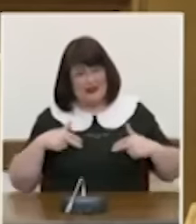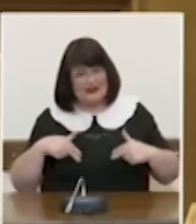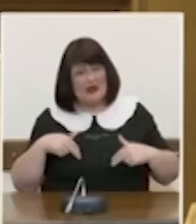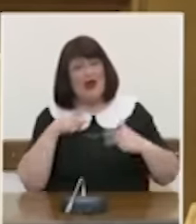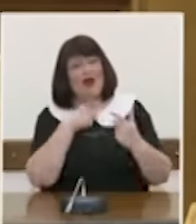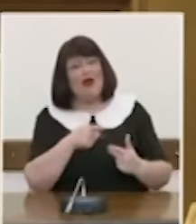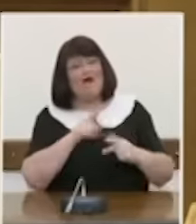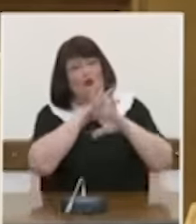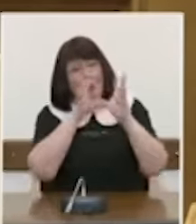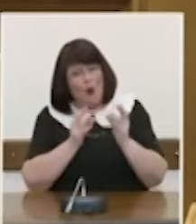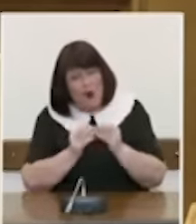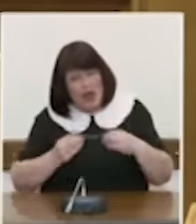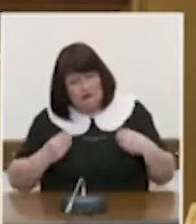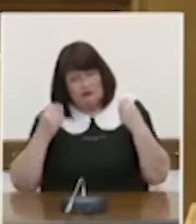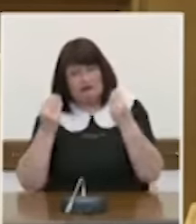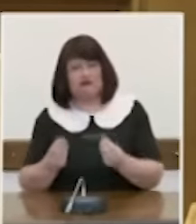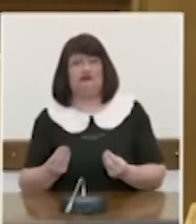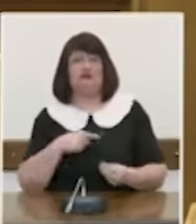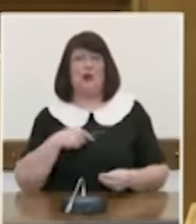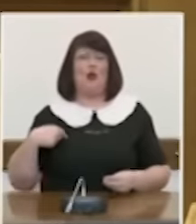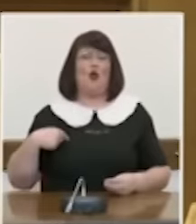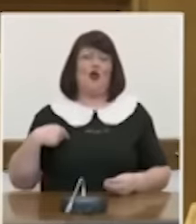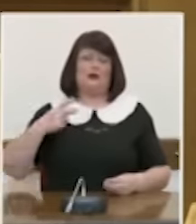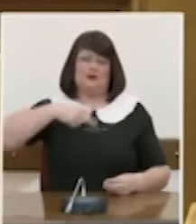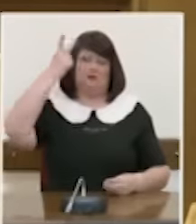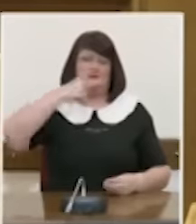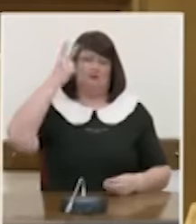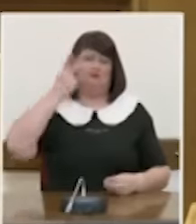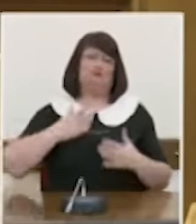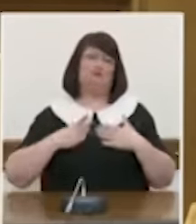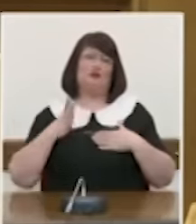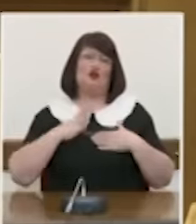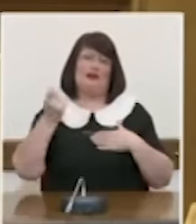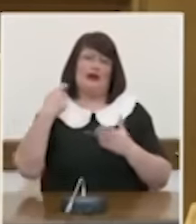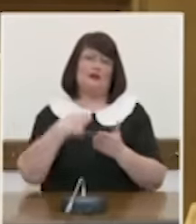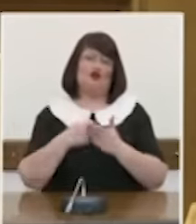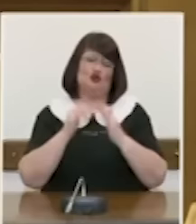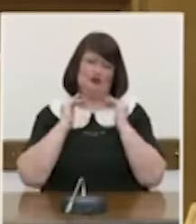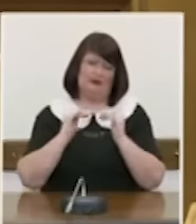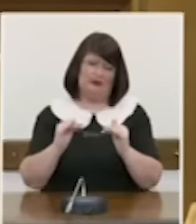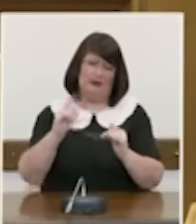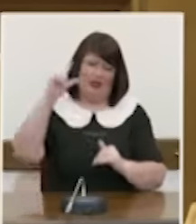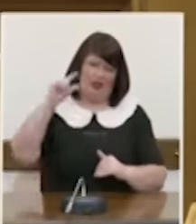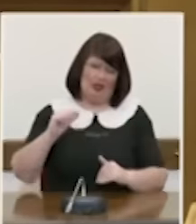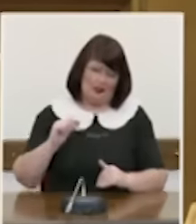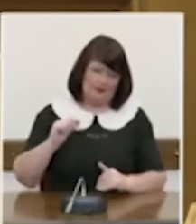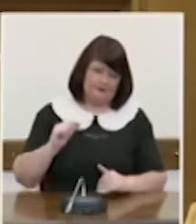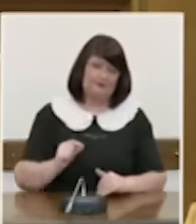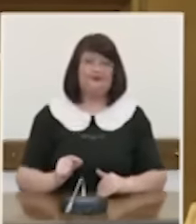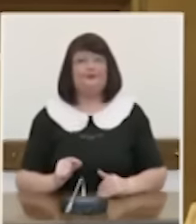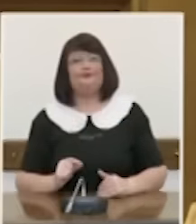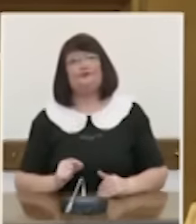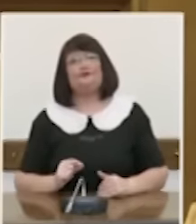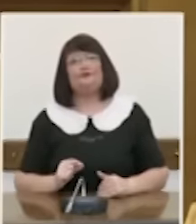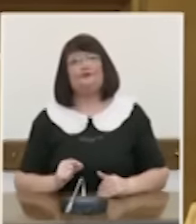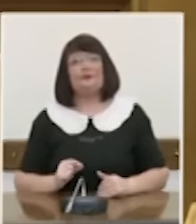τα εργαλεία στη μεγάλη εργοδοσία να κρατά τους μισθούς εκεί, να αποφεύγει την υπογραφή κλαδικών